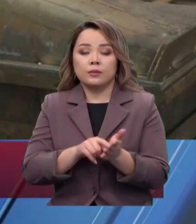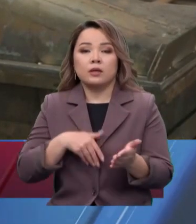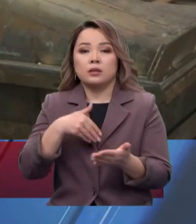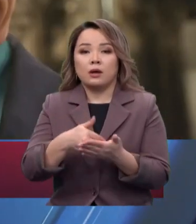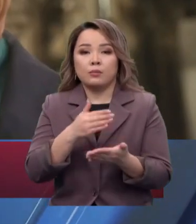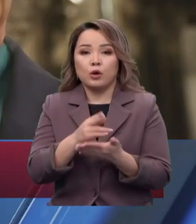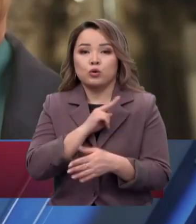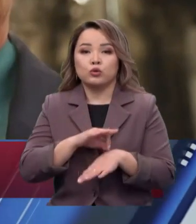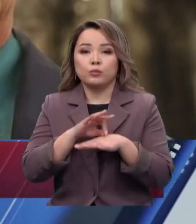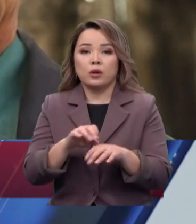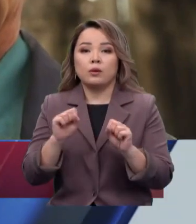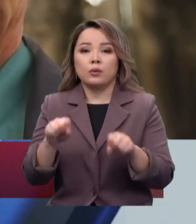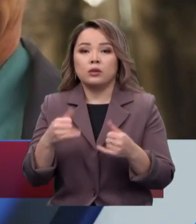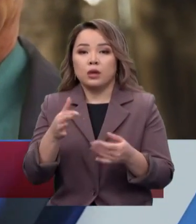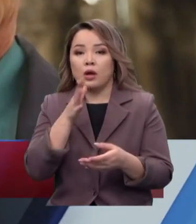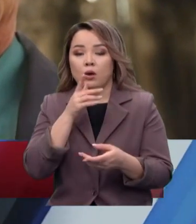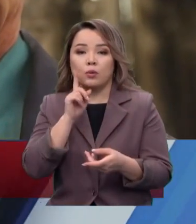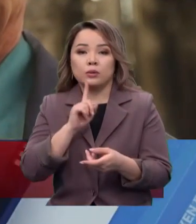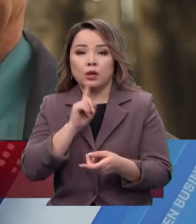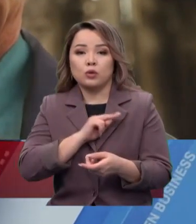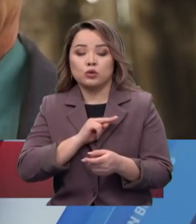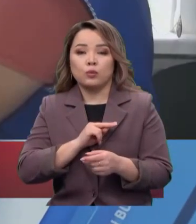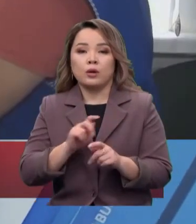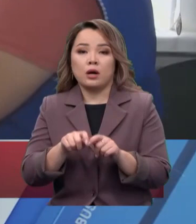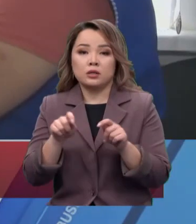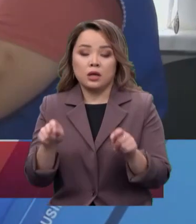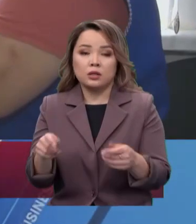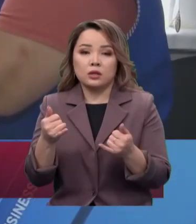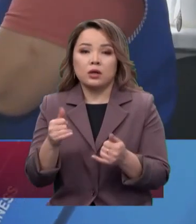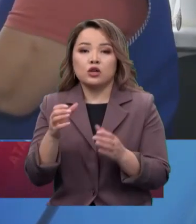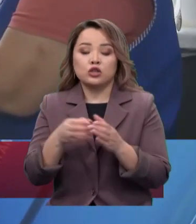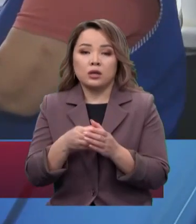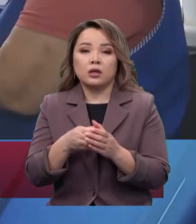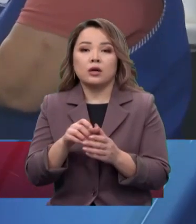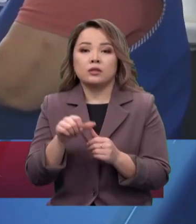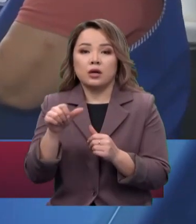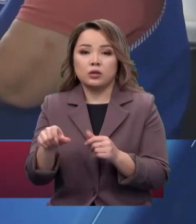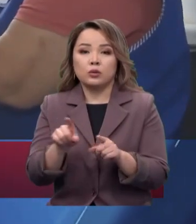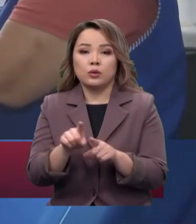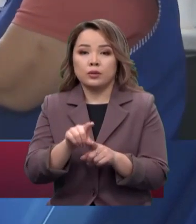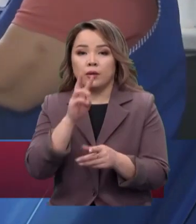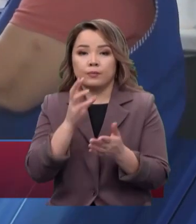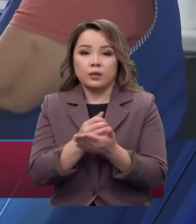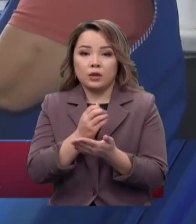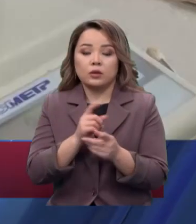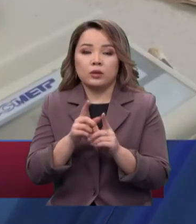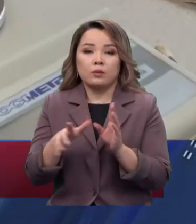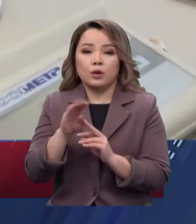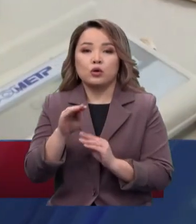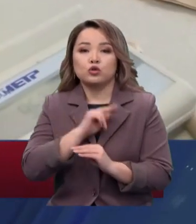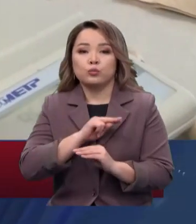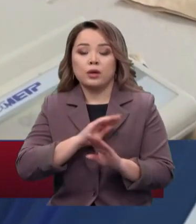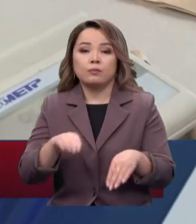шыққанға дейін жұмыс істейді, алайда уақытша жұмыс орнын ашу, штаттан тыс адамға жалақының жартысын төлеу, бұл кез келген жұмыс беруші